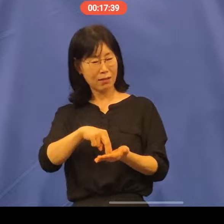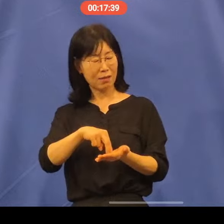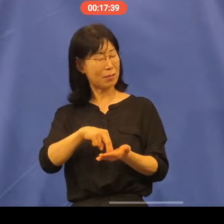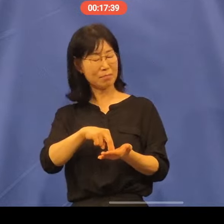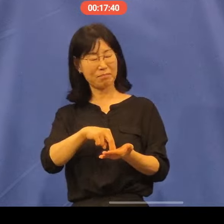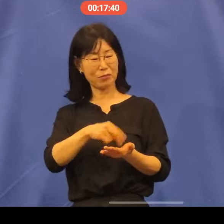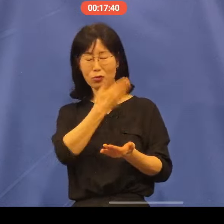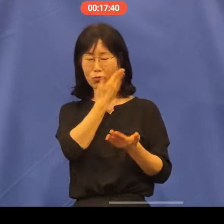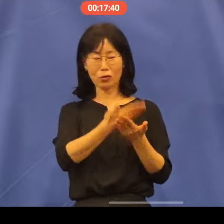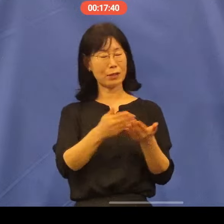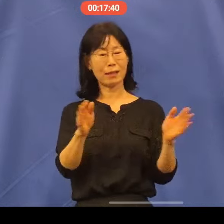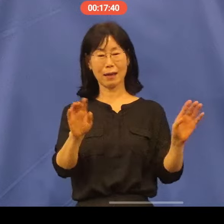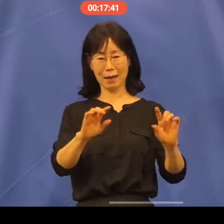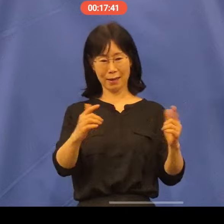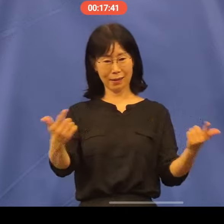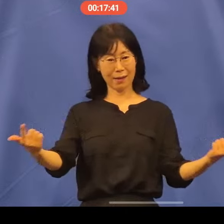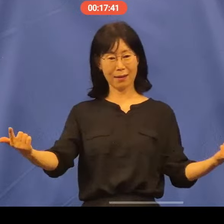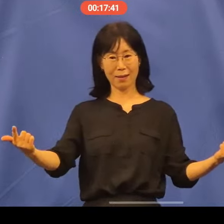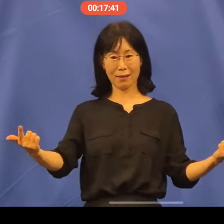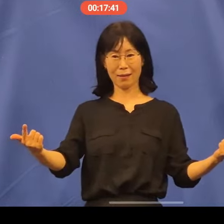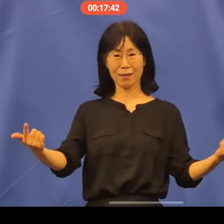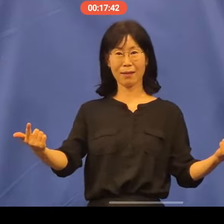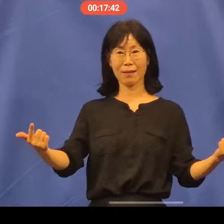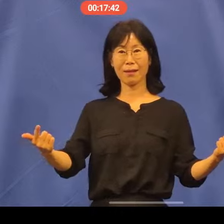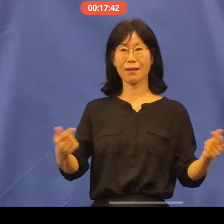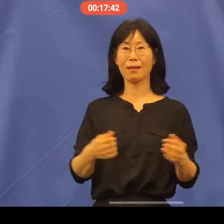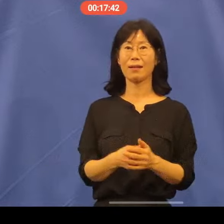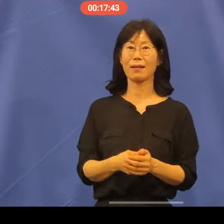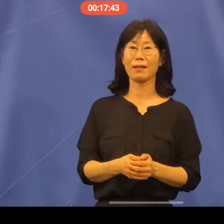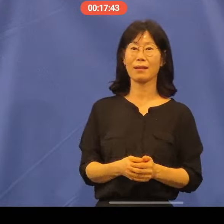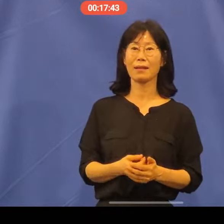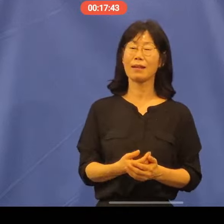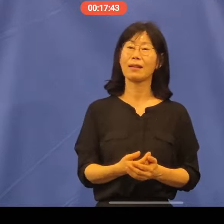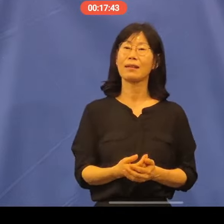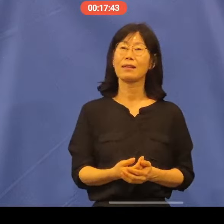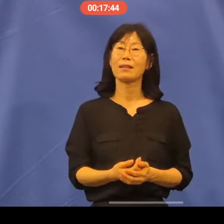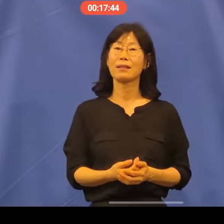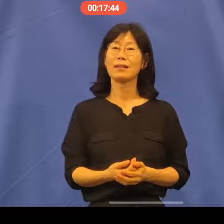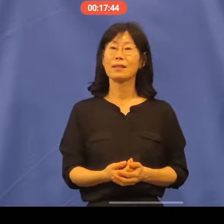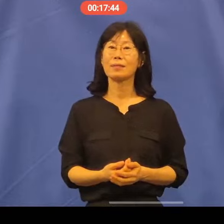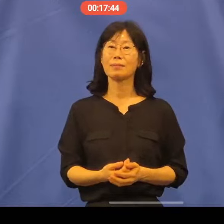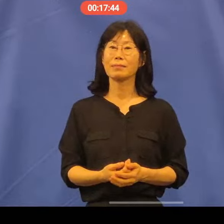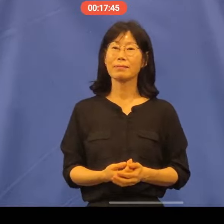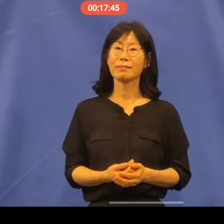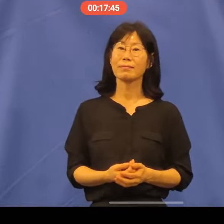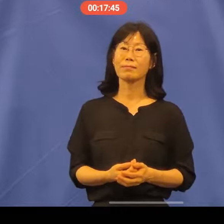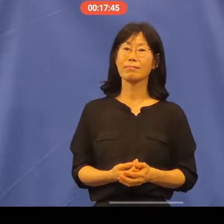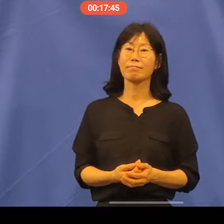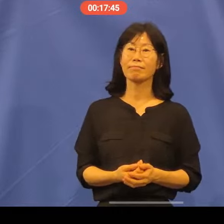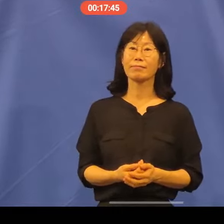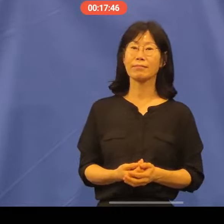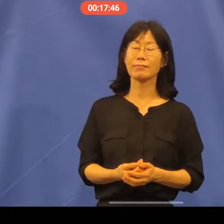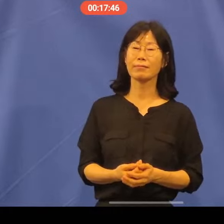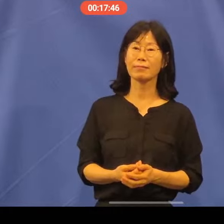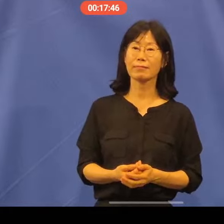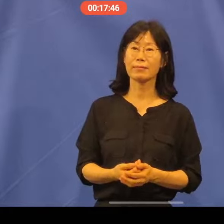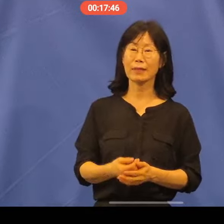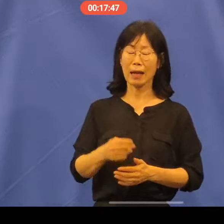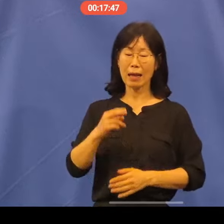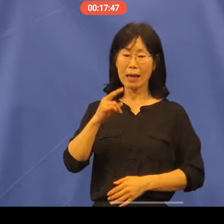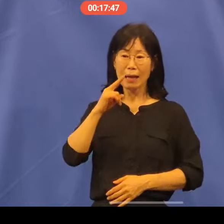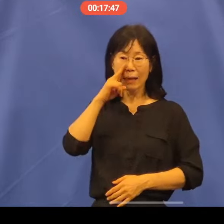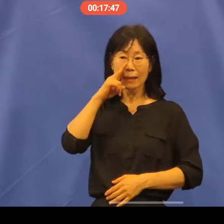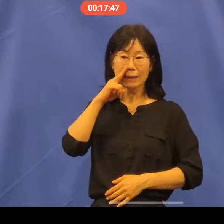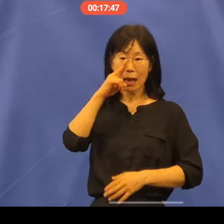그걸 하느냐는 거죠. 존재 이유. 사울왕을 여러분 구하게 사울왕을 왜를 놓쳐버렸어요. 자신에게 주어진